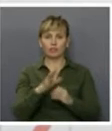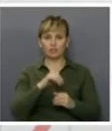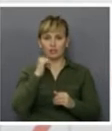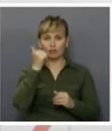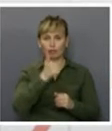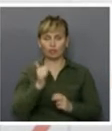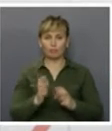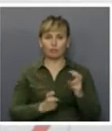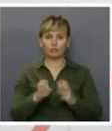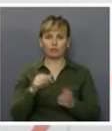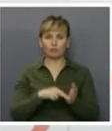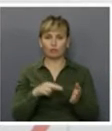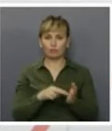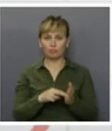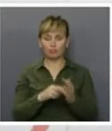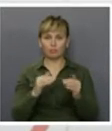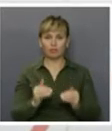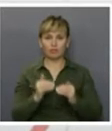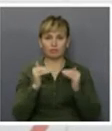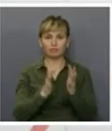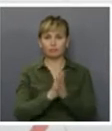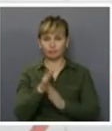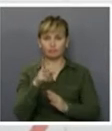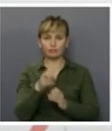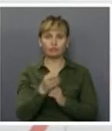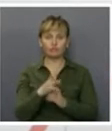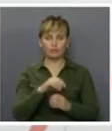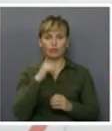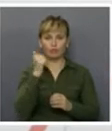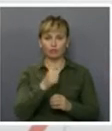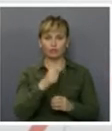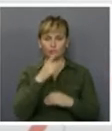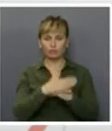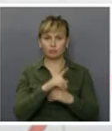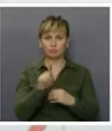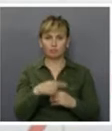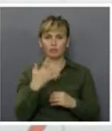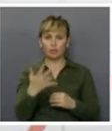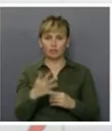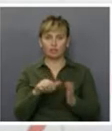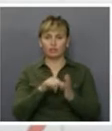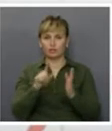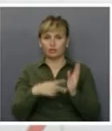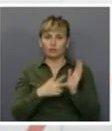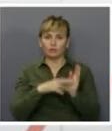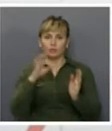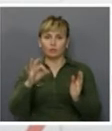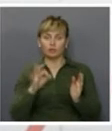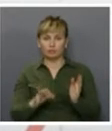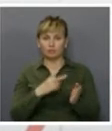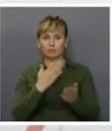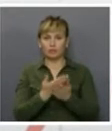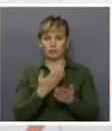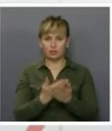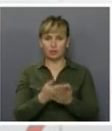объемы производства в стоимостном выражении выросли к 2014 сразу почти в полтора раза, на 46,8%.